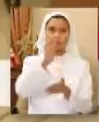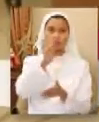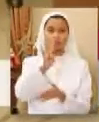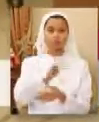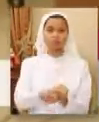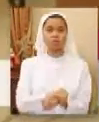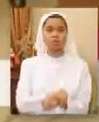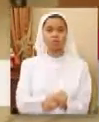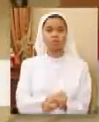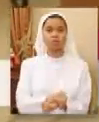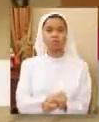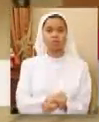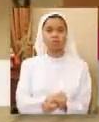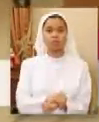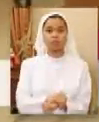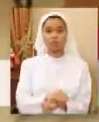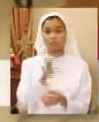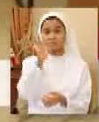So,